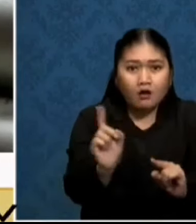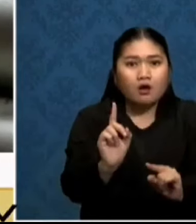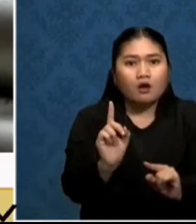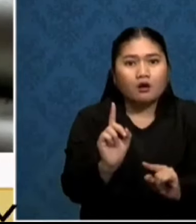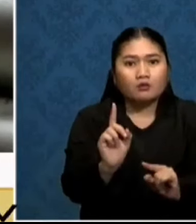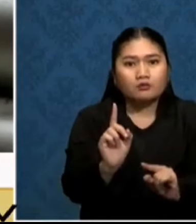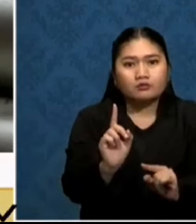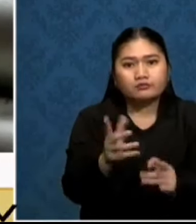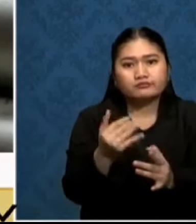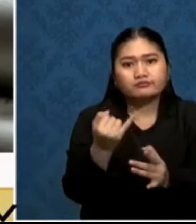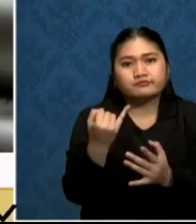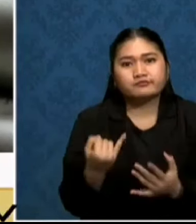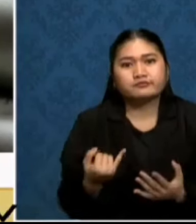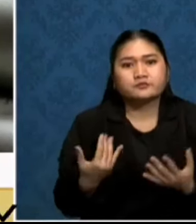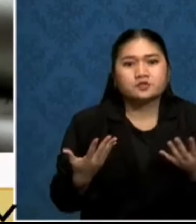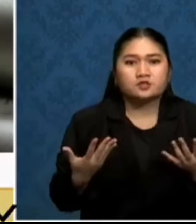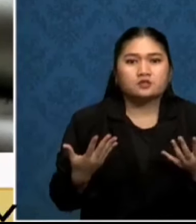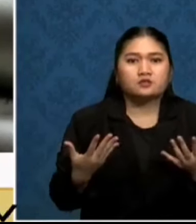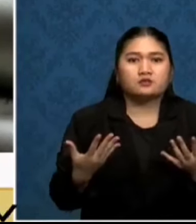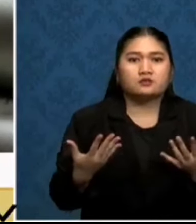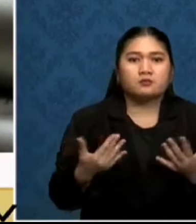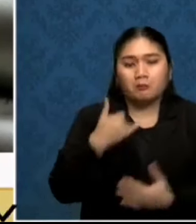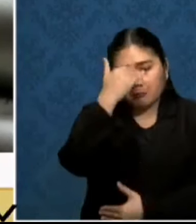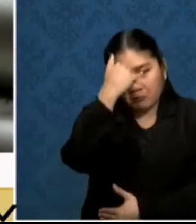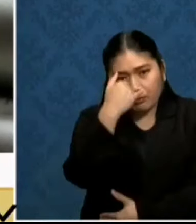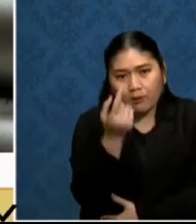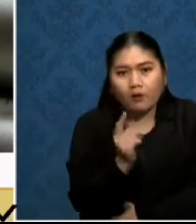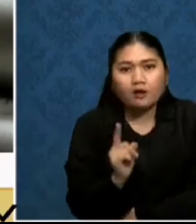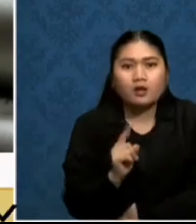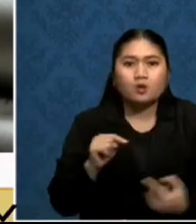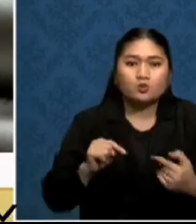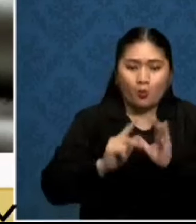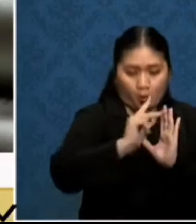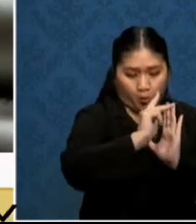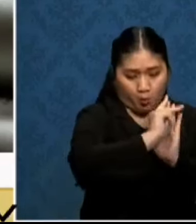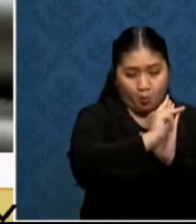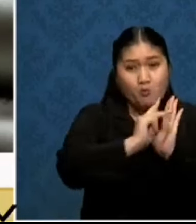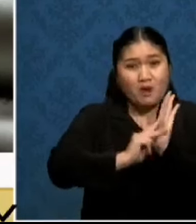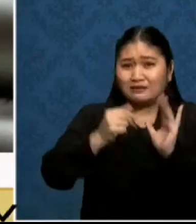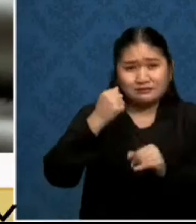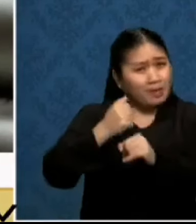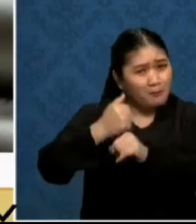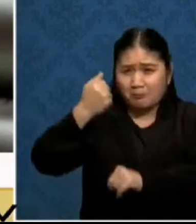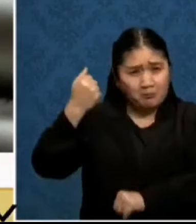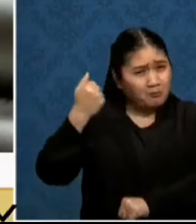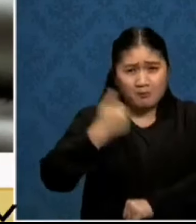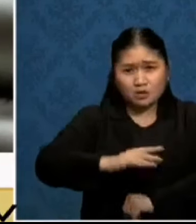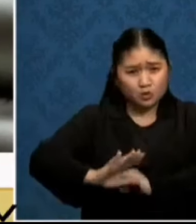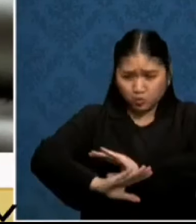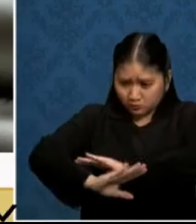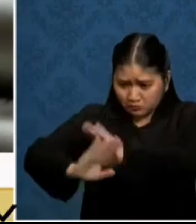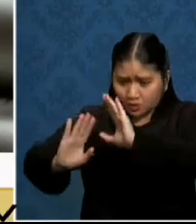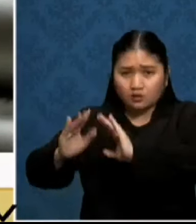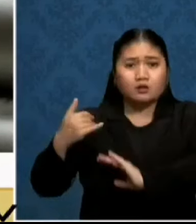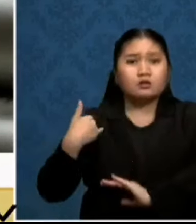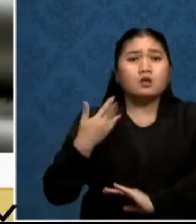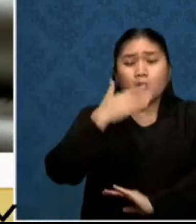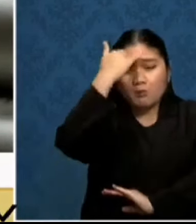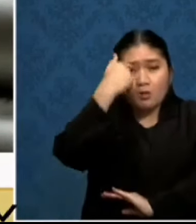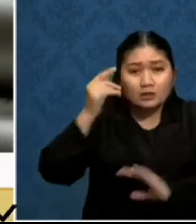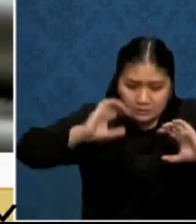ธงข่าวเพราะจำนนด้วยข้อกฎหมายว่าทำไม่ได้เพราะที่รัฐบาล